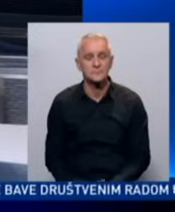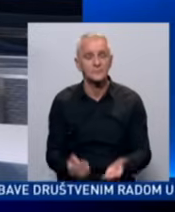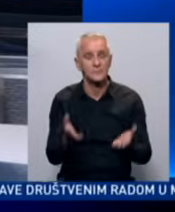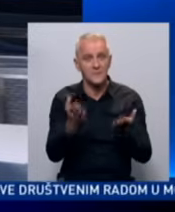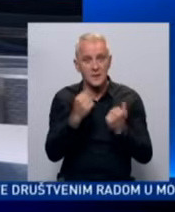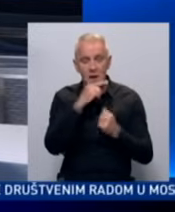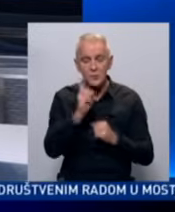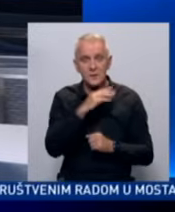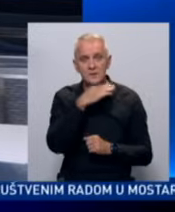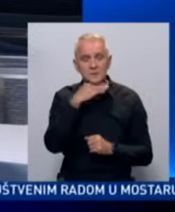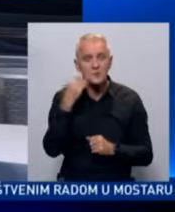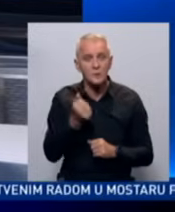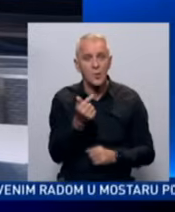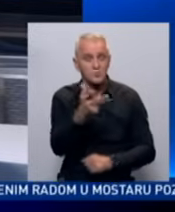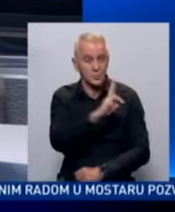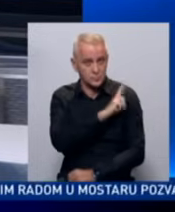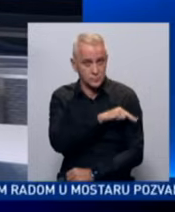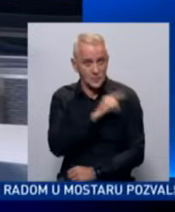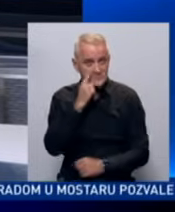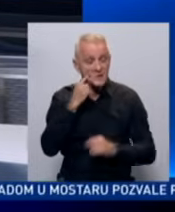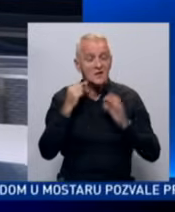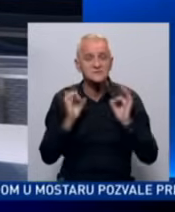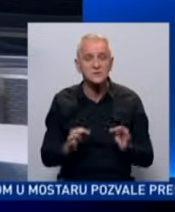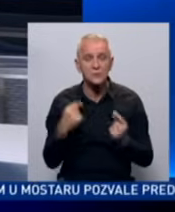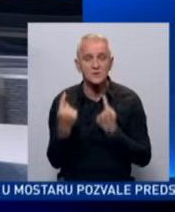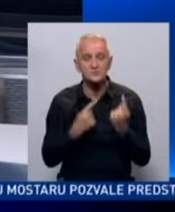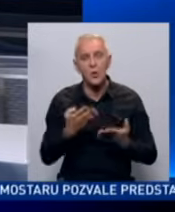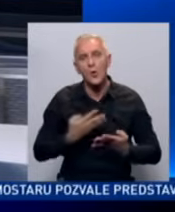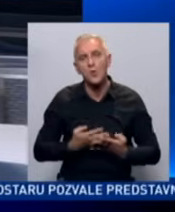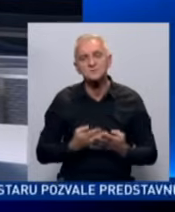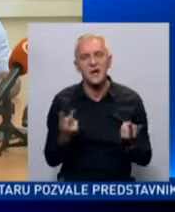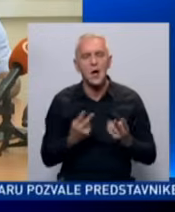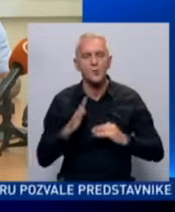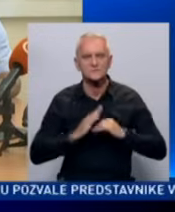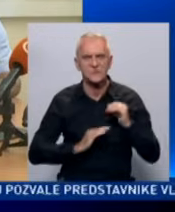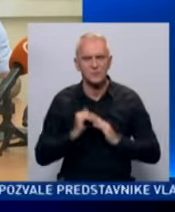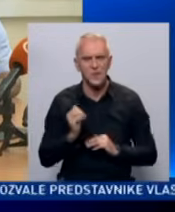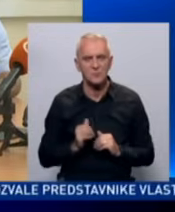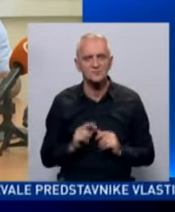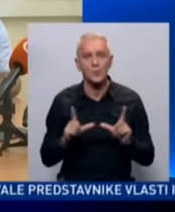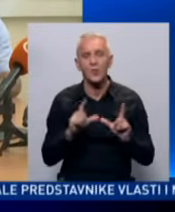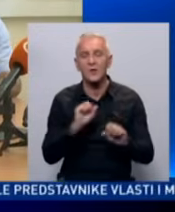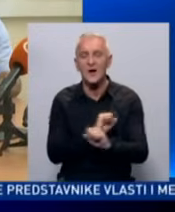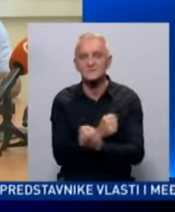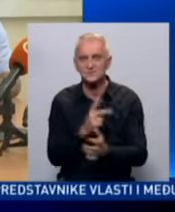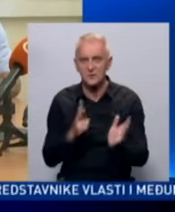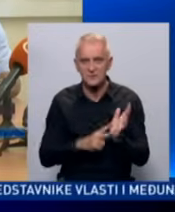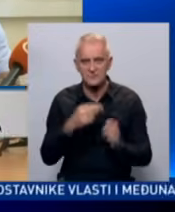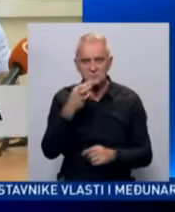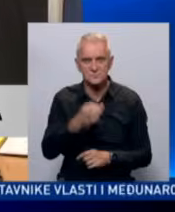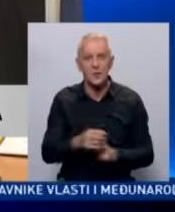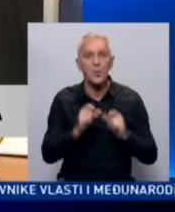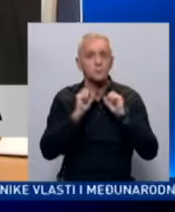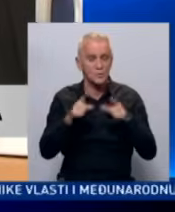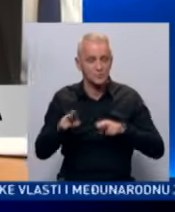Uprkos nedovoljnom broju policijskih službenika, sigurnosna situacija ocjenjena je kao zadovoljavajuća u Hercegovačko-neretvanskom kantonu, poručeno